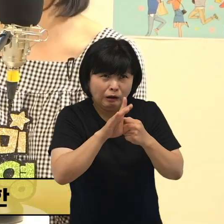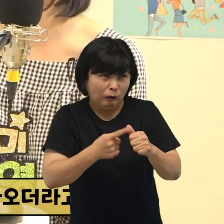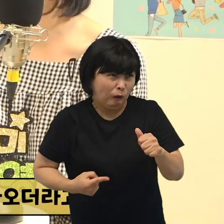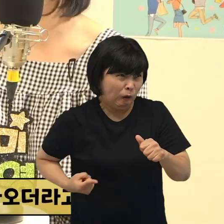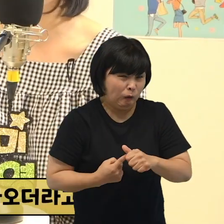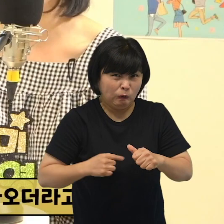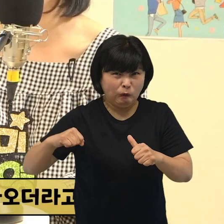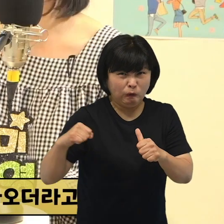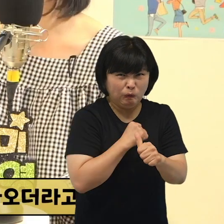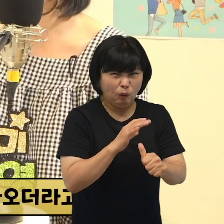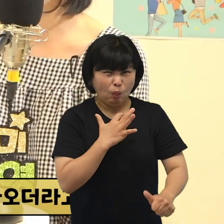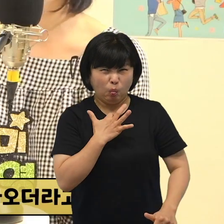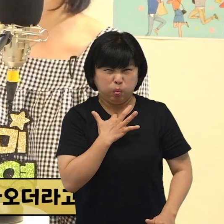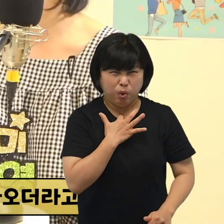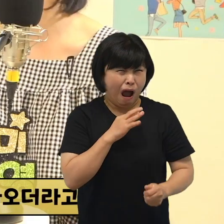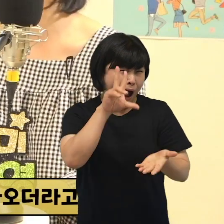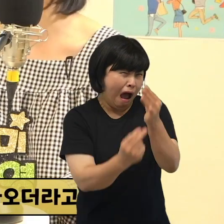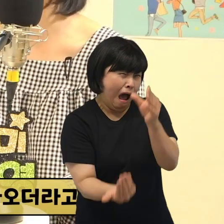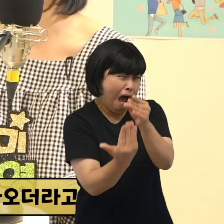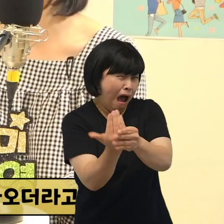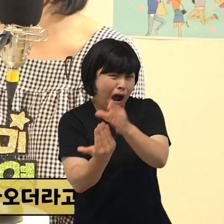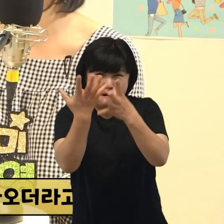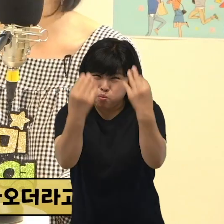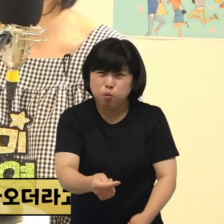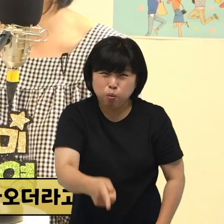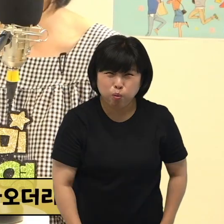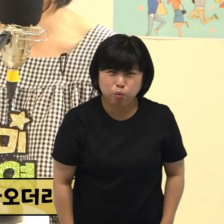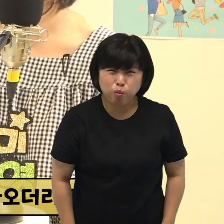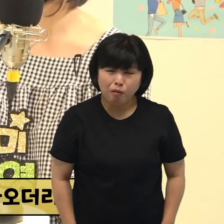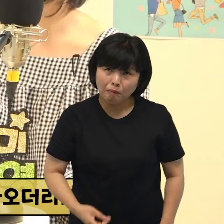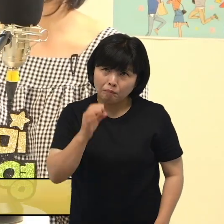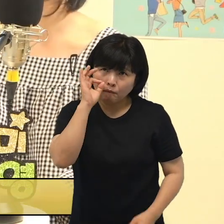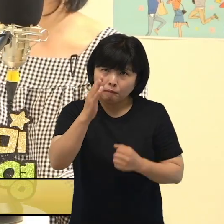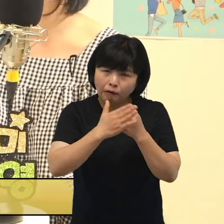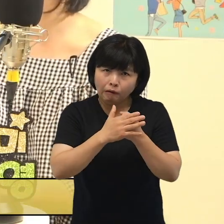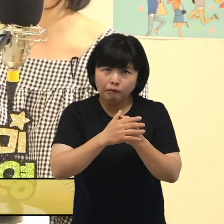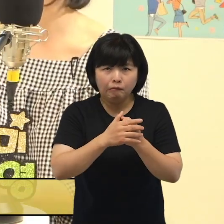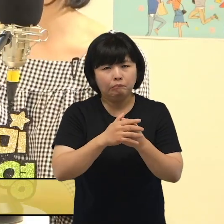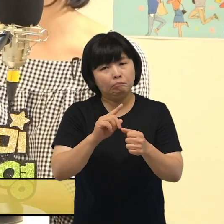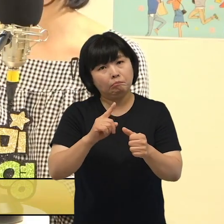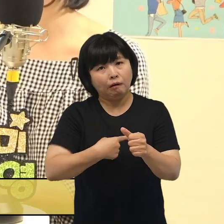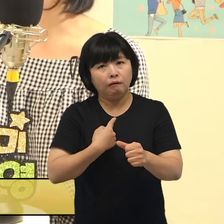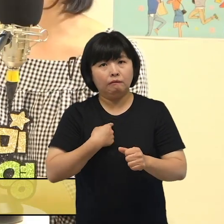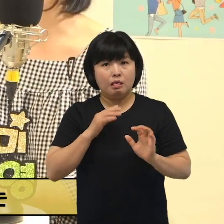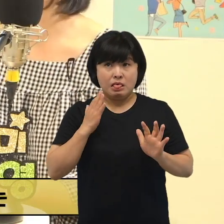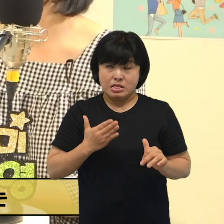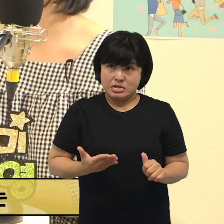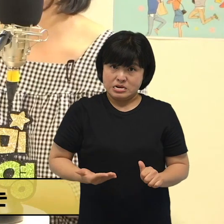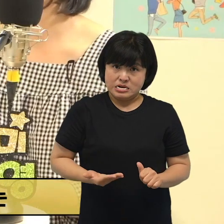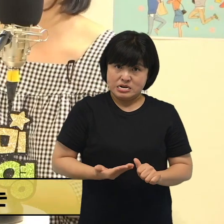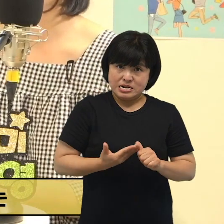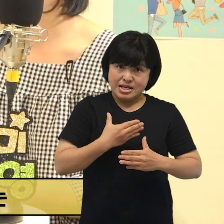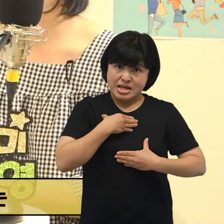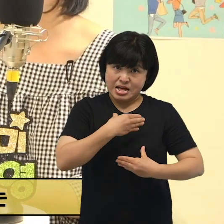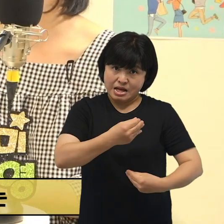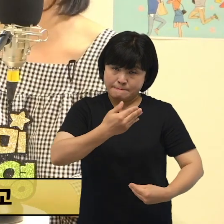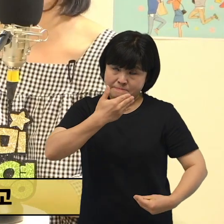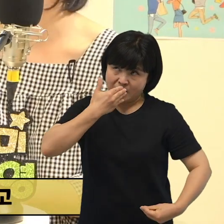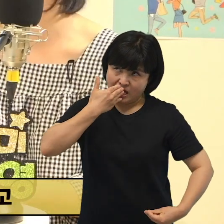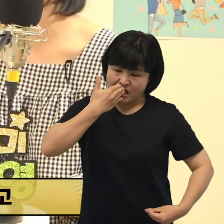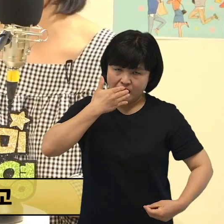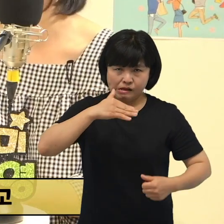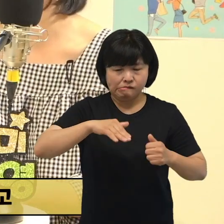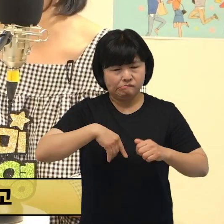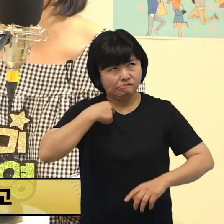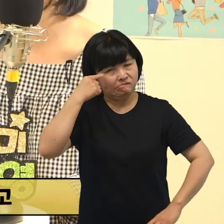향한 폭력이나 혐오 범죄들이 되게 많이 나오더라고요. 맞아요. 그래서 이런 걸 보고 있으면 아이를 안전하게 키울 수 있는